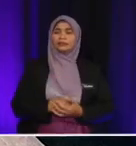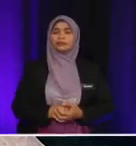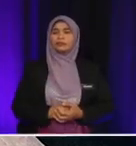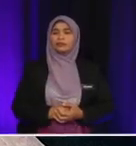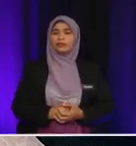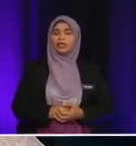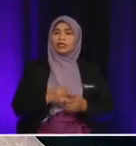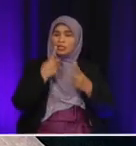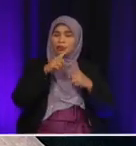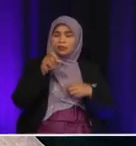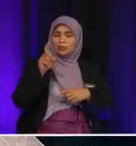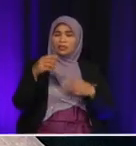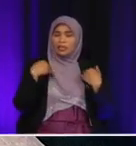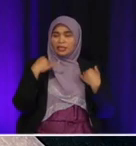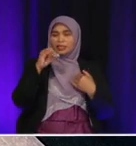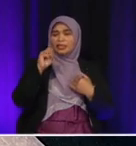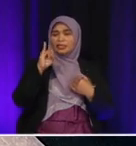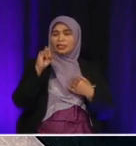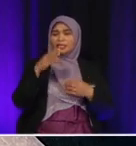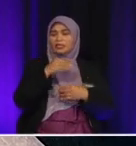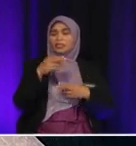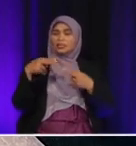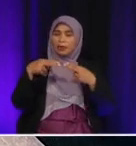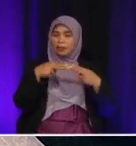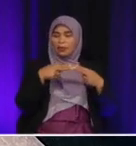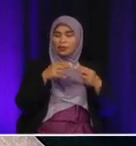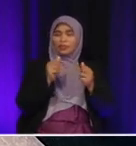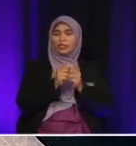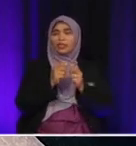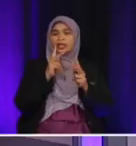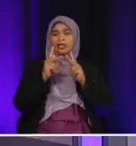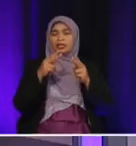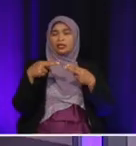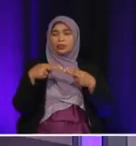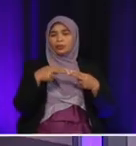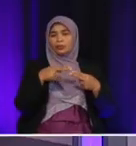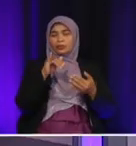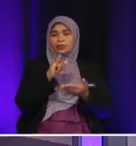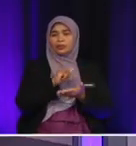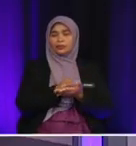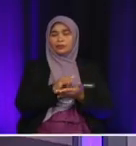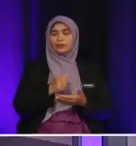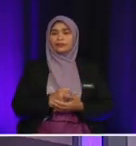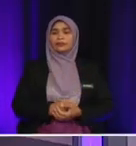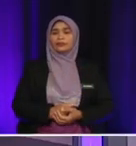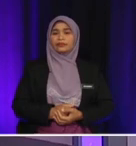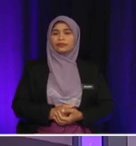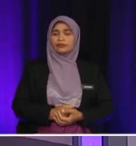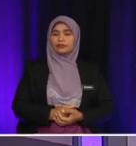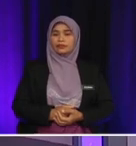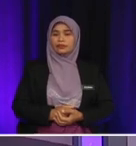anda perlu ada isi dan juga huraian untuk menjawab soalan kata tugas